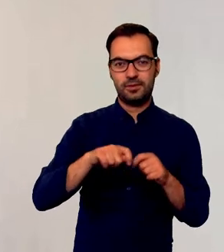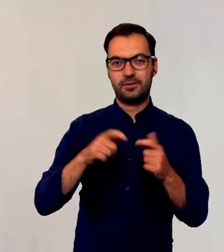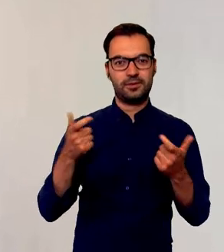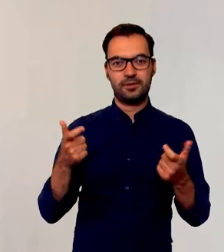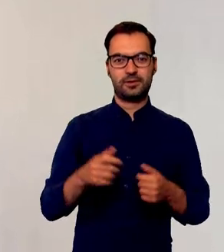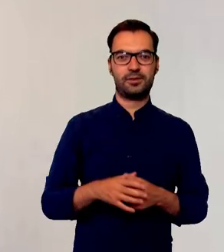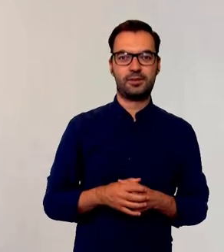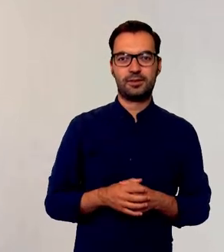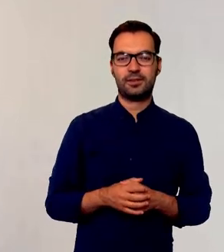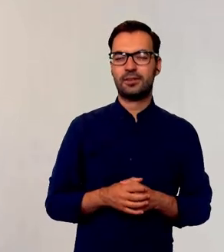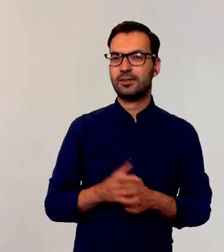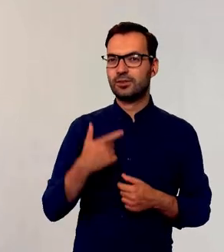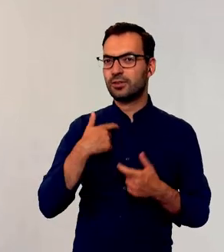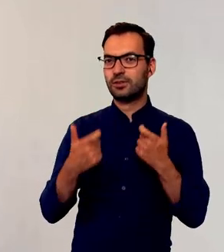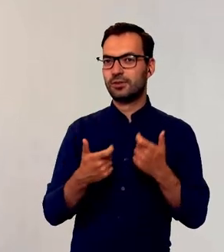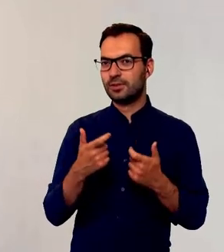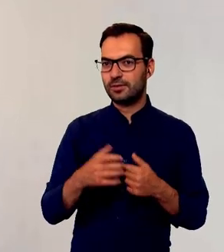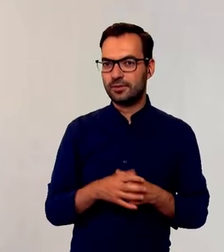jej